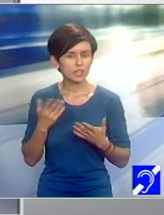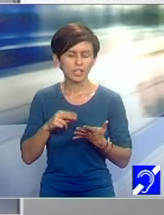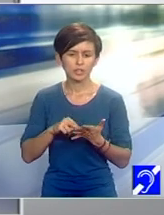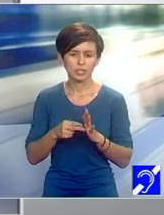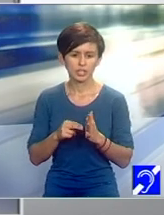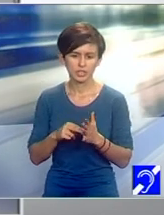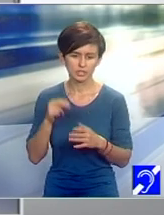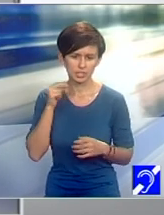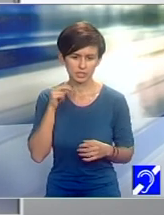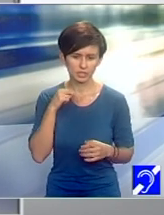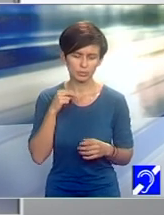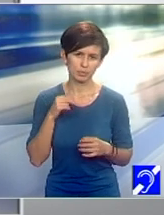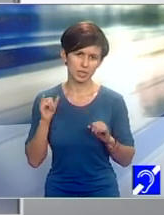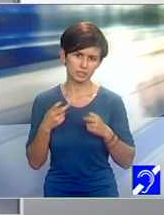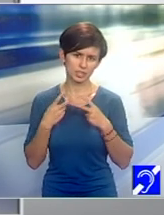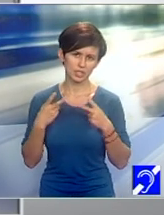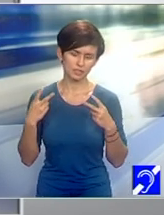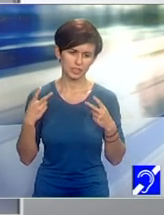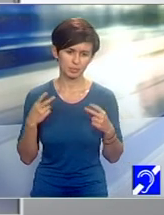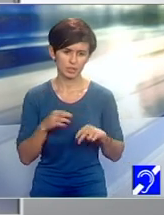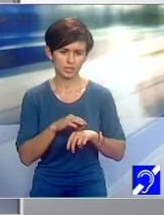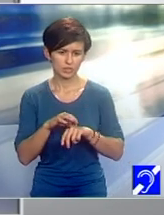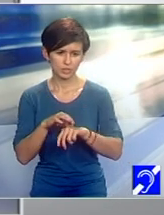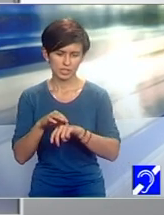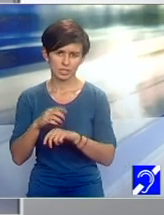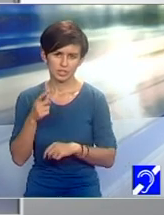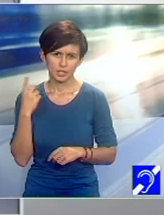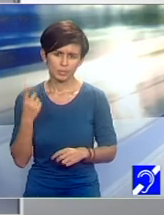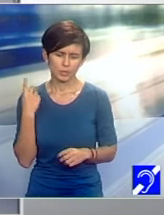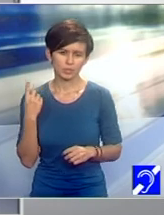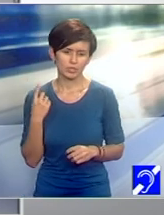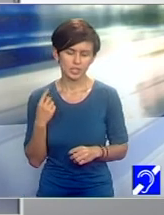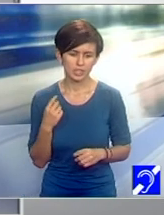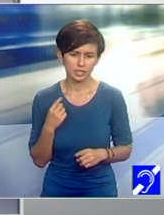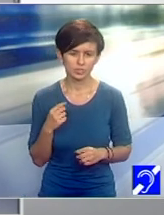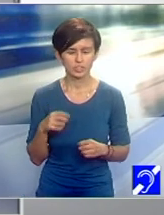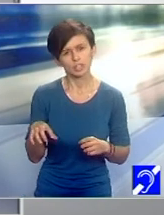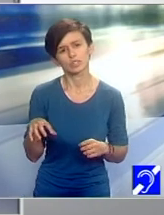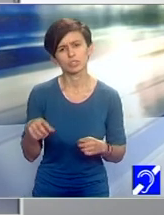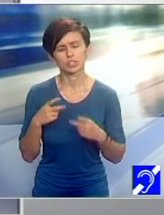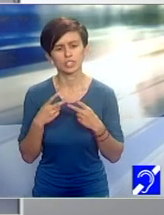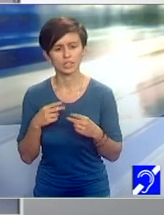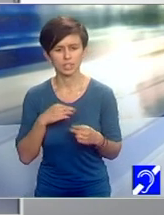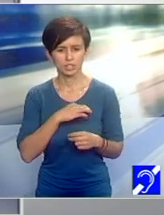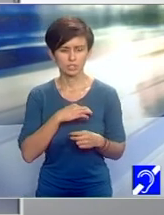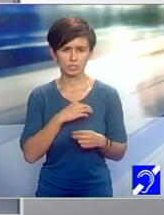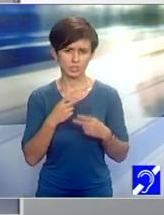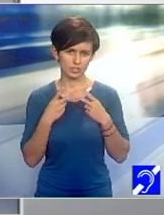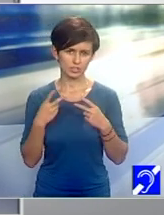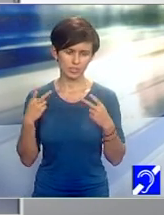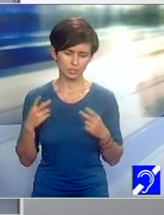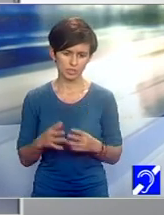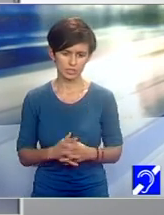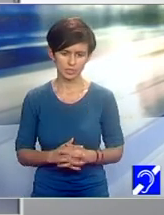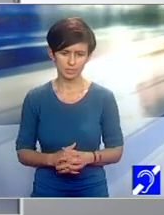masa, evenimente de orientare în oraș, punctele studențești importante a vieții studențești să le întâlnească bobocii